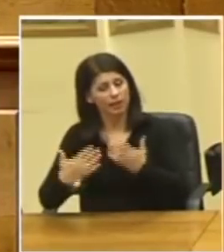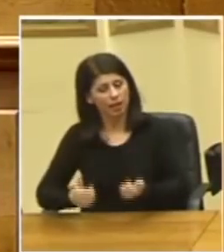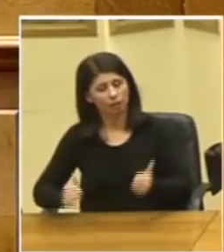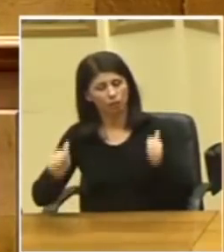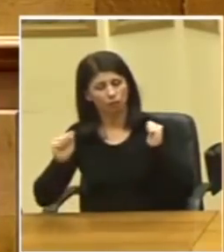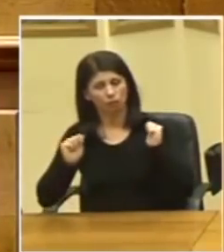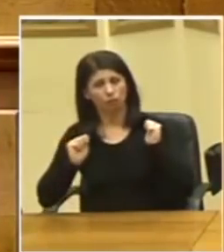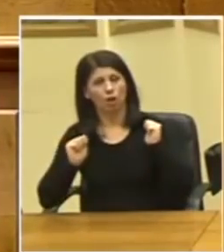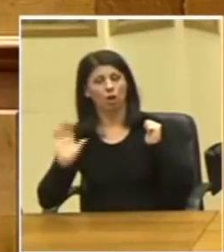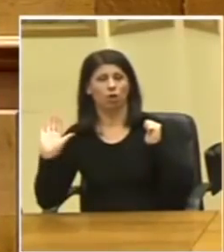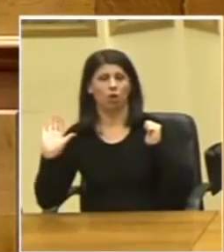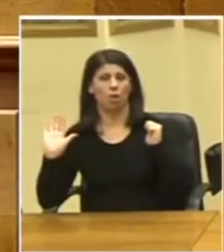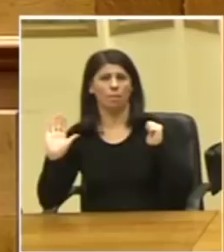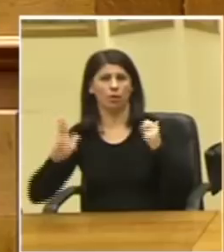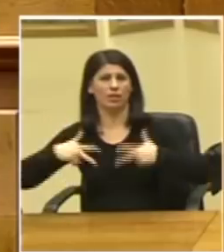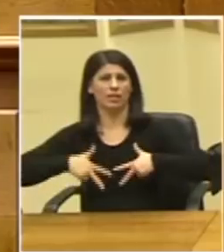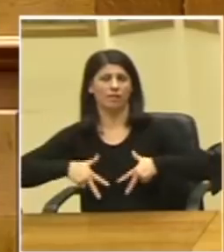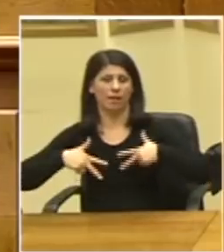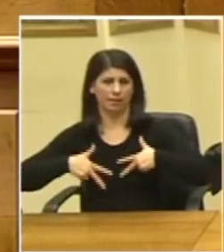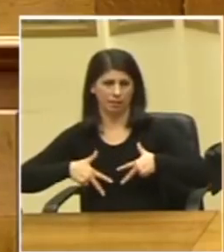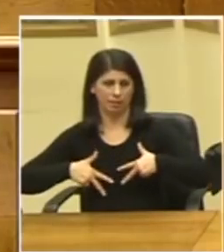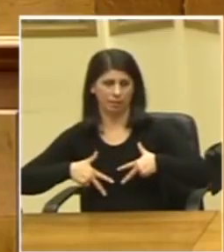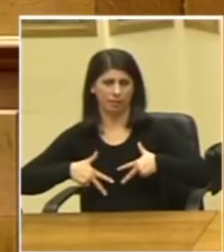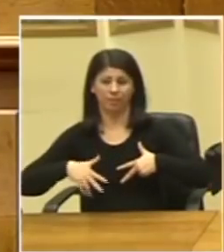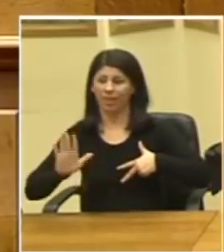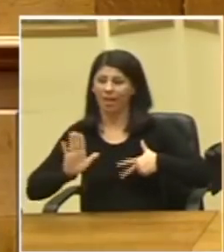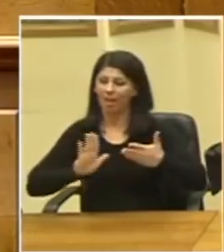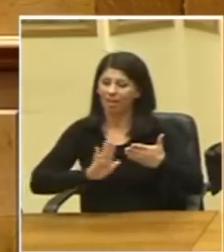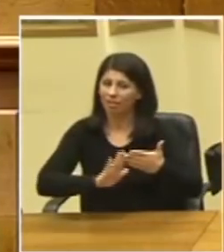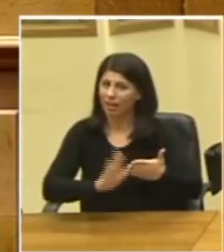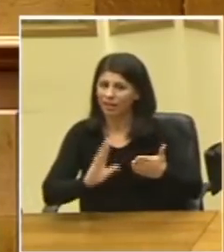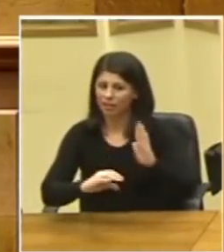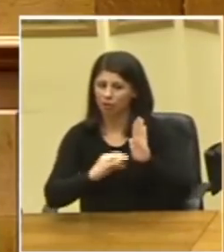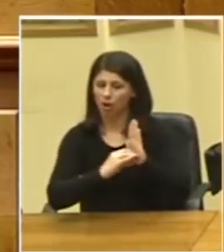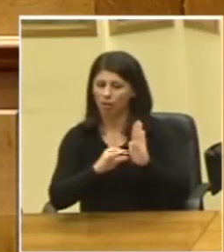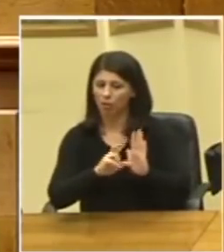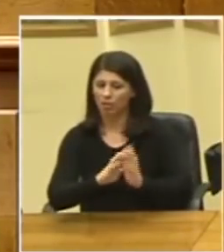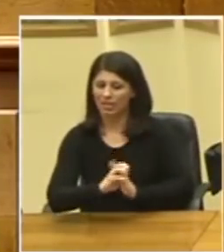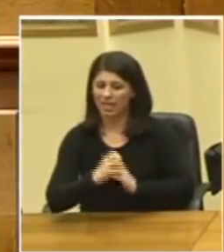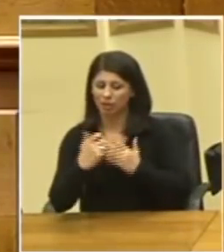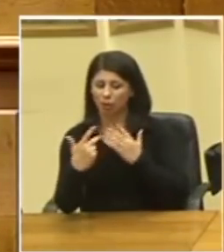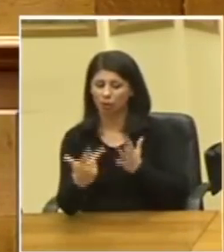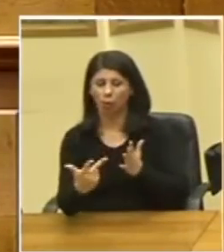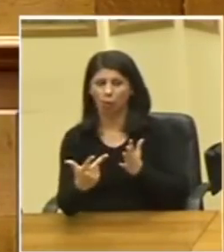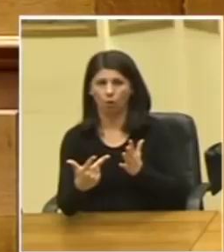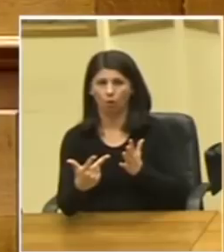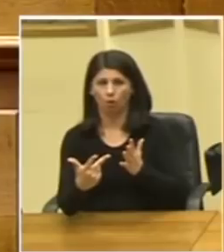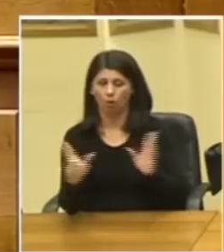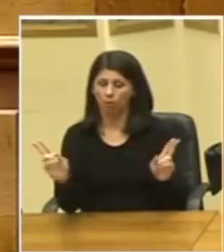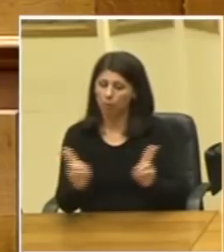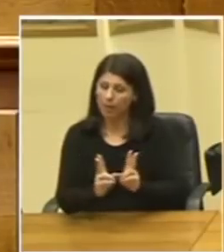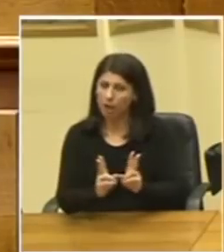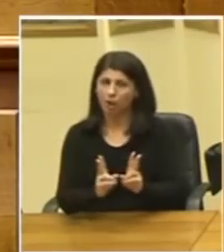προνόμιο της εκάστοτε κυβέρνησης. Δεν αγγίζει το άρθρο 48 που